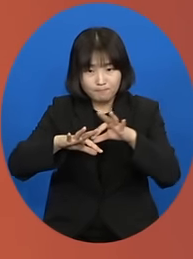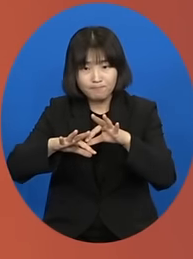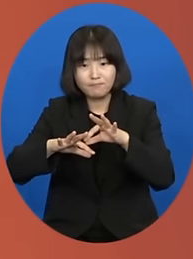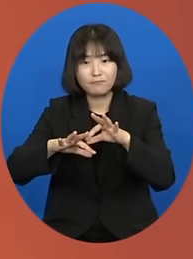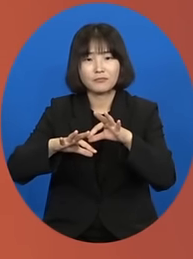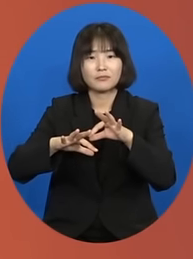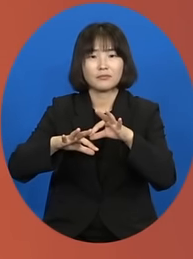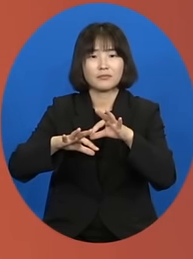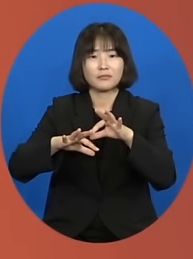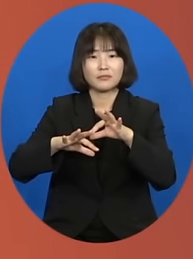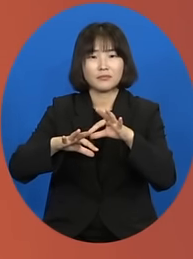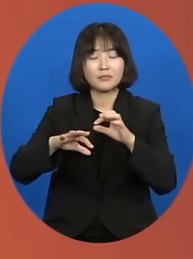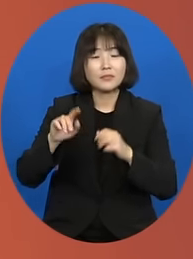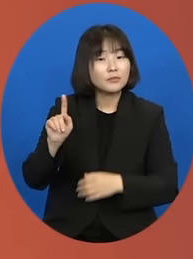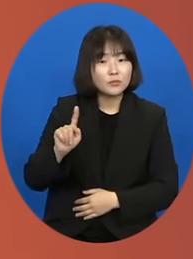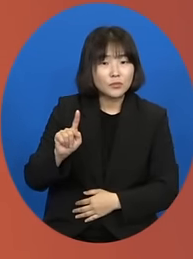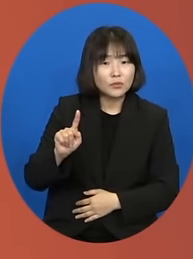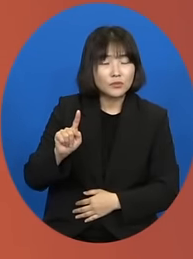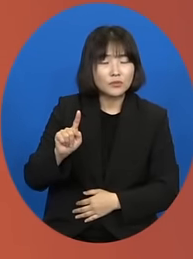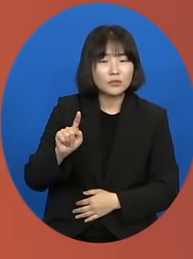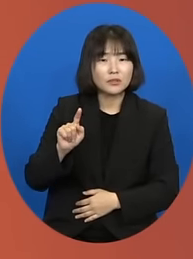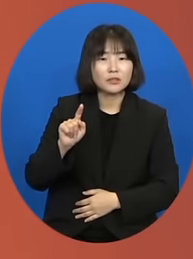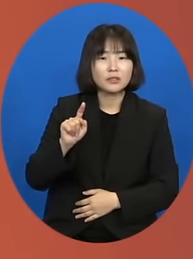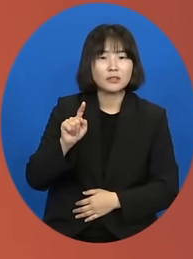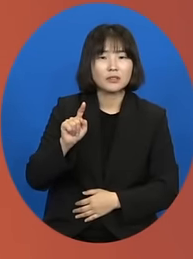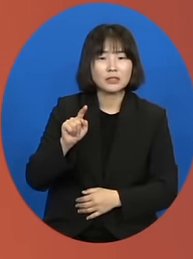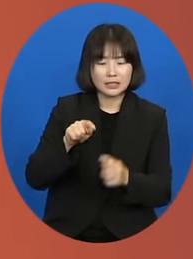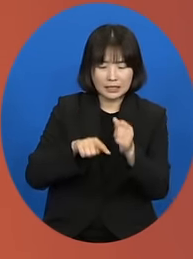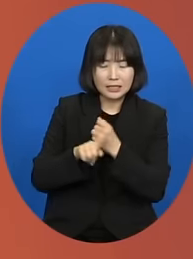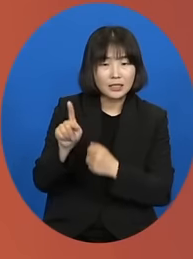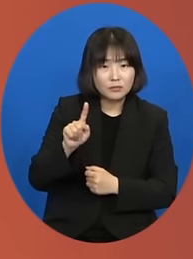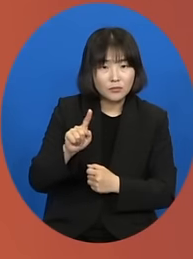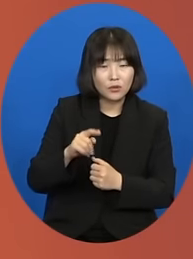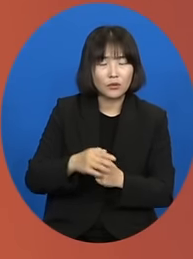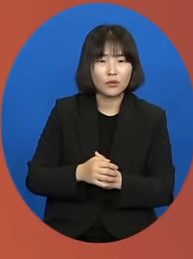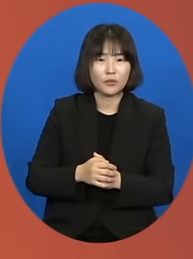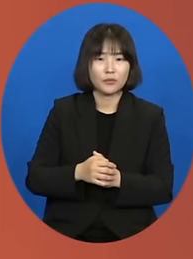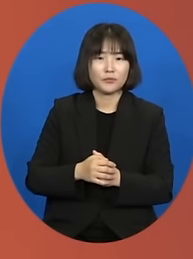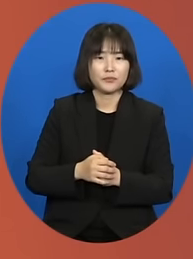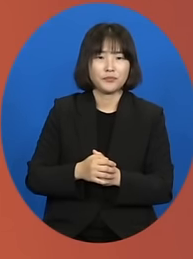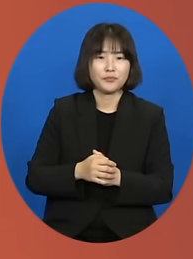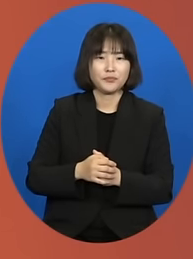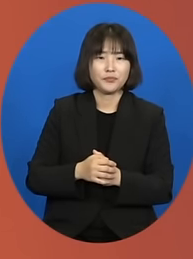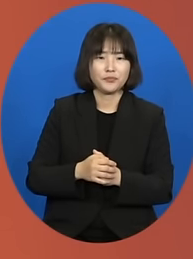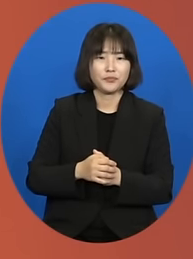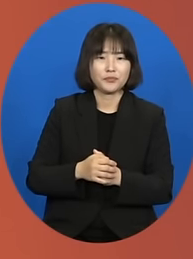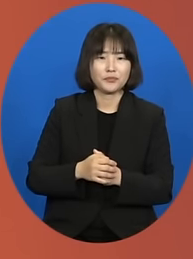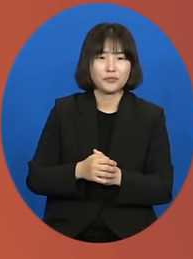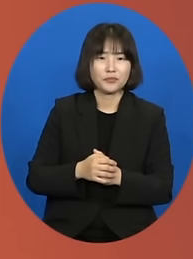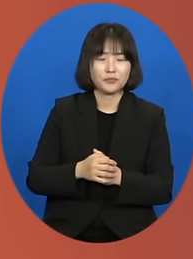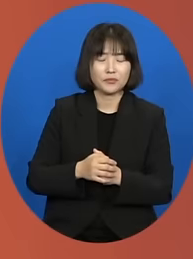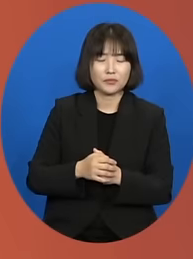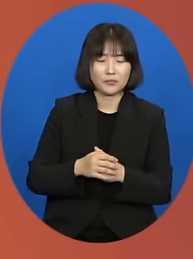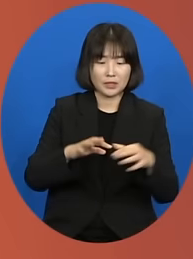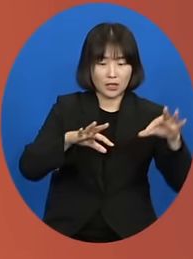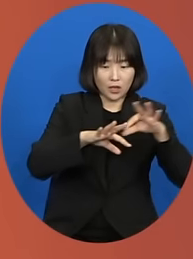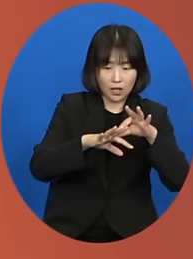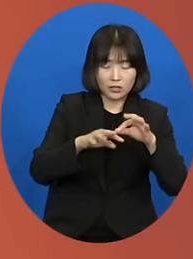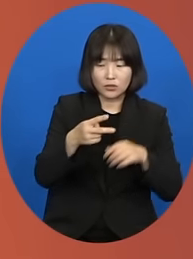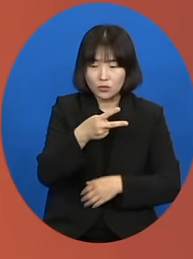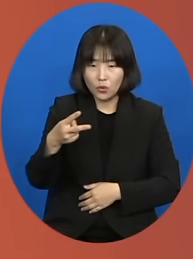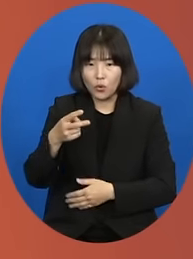악세사리의 반지의 역할도 하지만 그 당시에는 고대 중동에서는 가락지가 반지의 역할을, 도장의 역할을